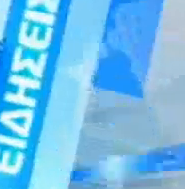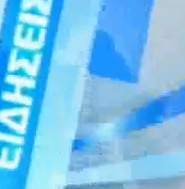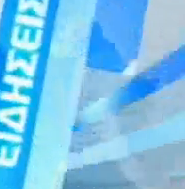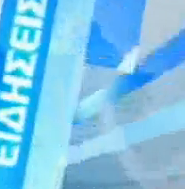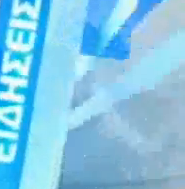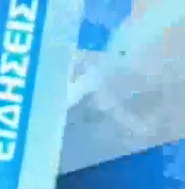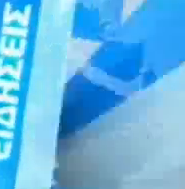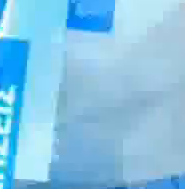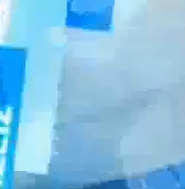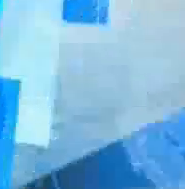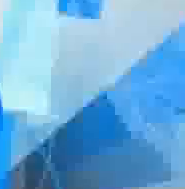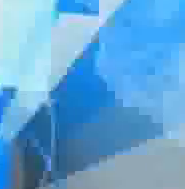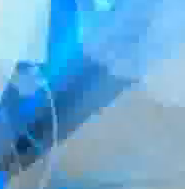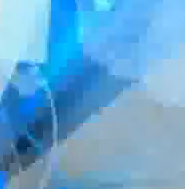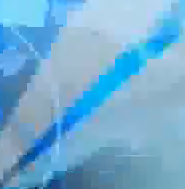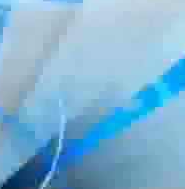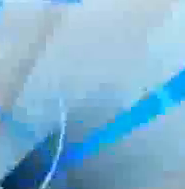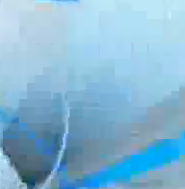Υπότιτλοι AUTHORWAVE